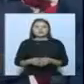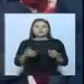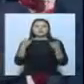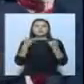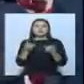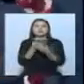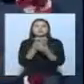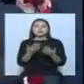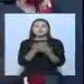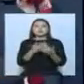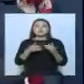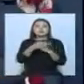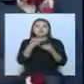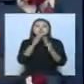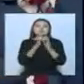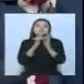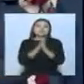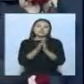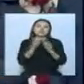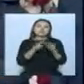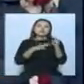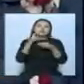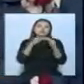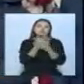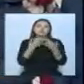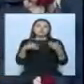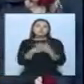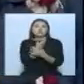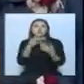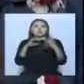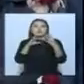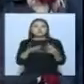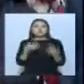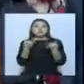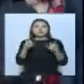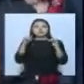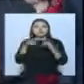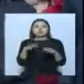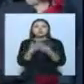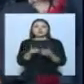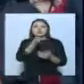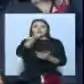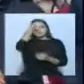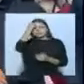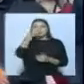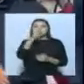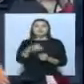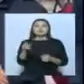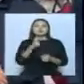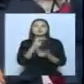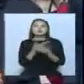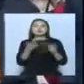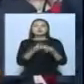Население района давно просило нас улучшить условия пассажирских перевозок. Сегодня мы решили этот вопрос. От всей души благодарю областное управление